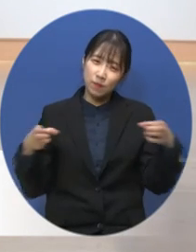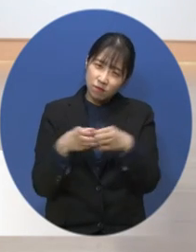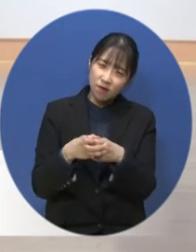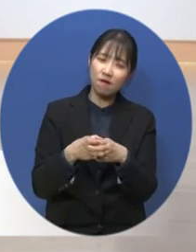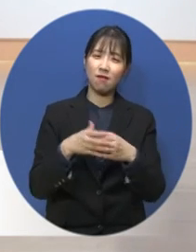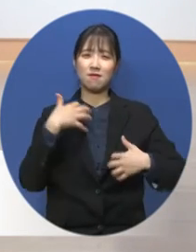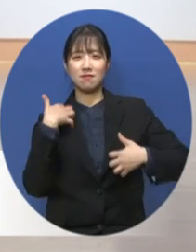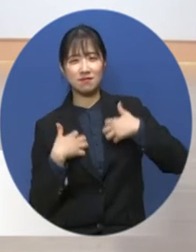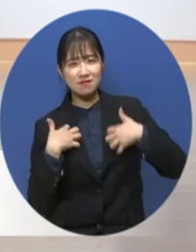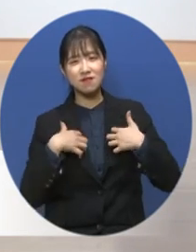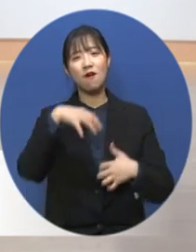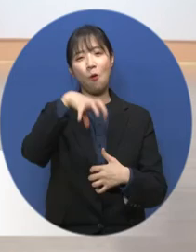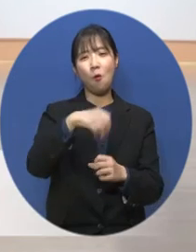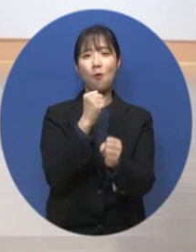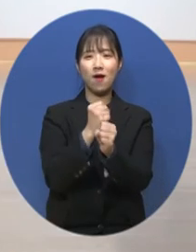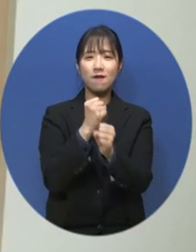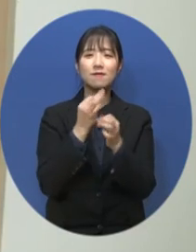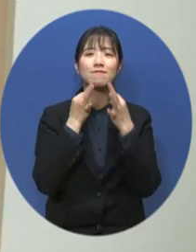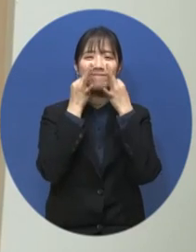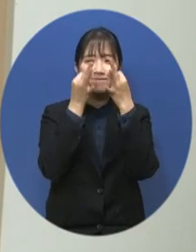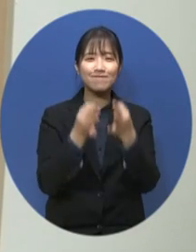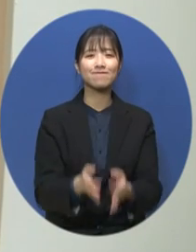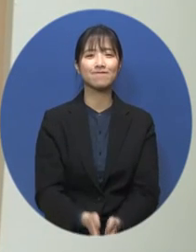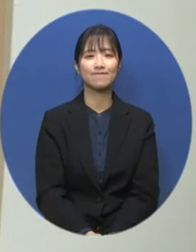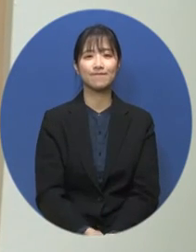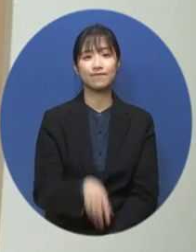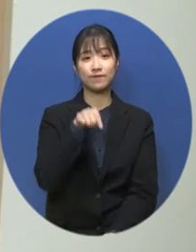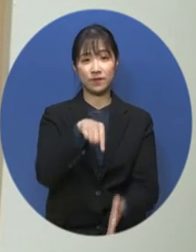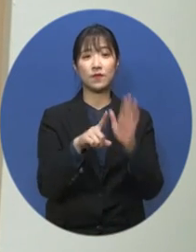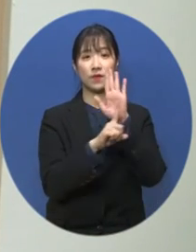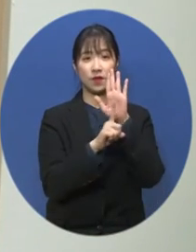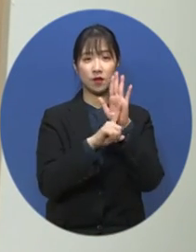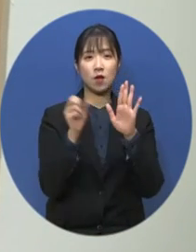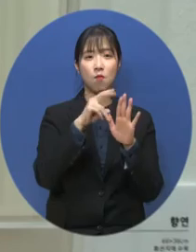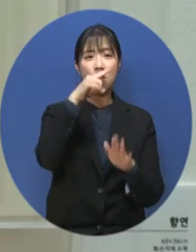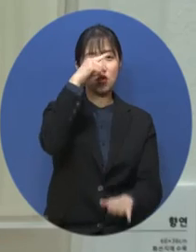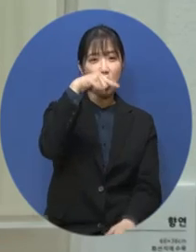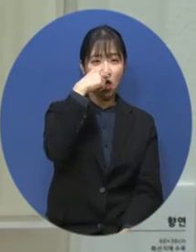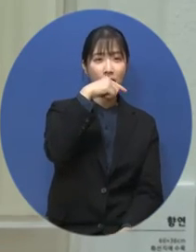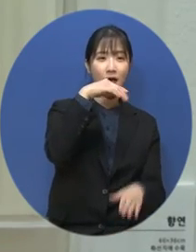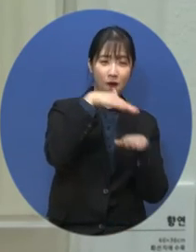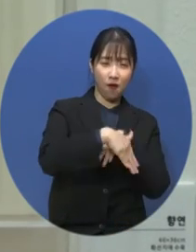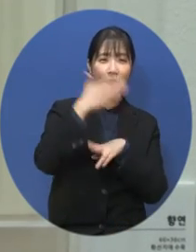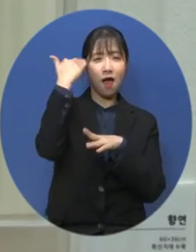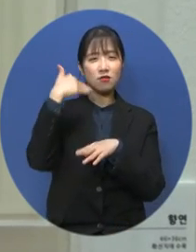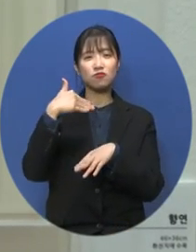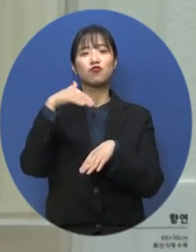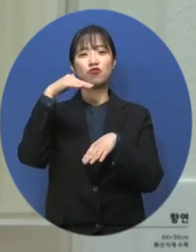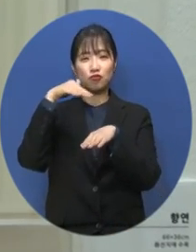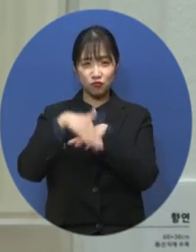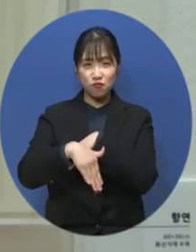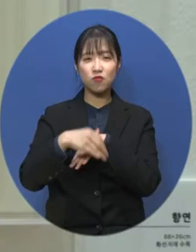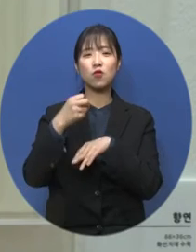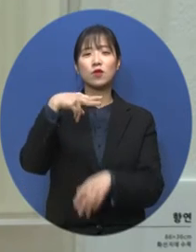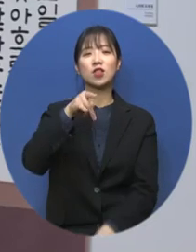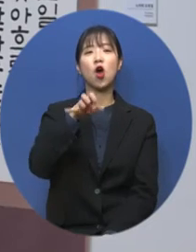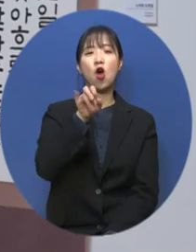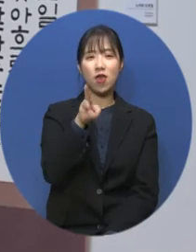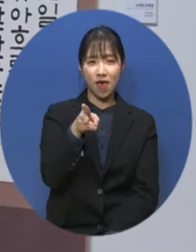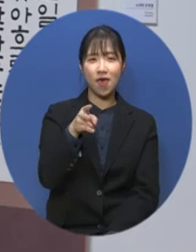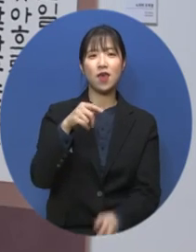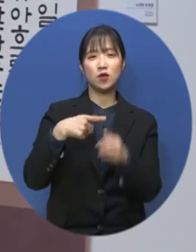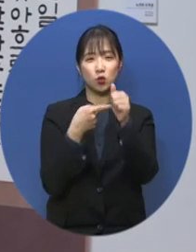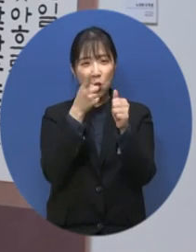그런 장을 만들려고 노력했습니다 이번 전시에는 상하 한국화 사회 문이나 조각